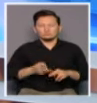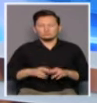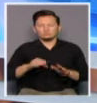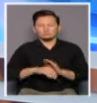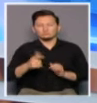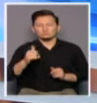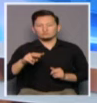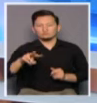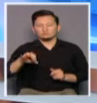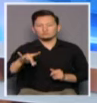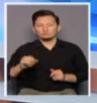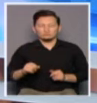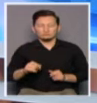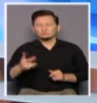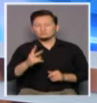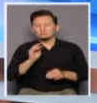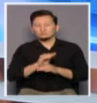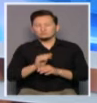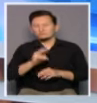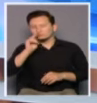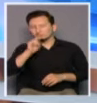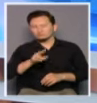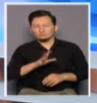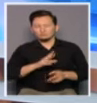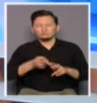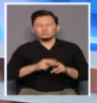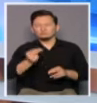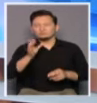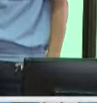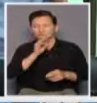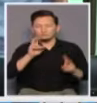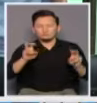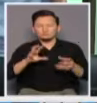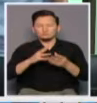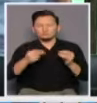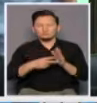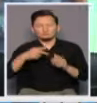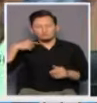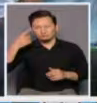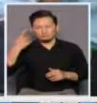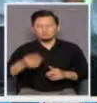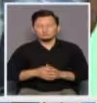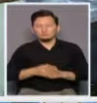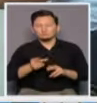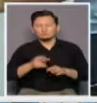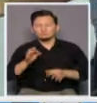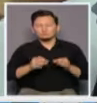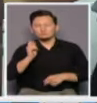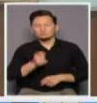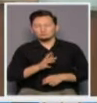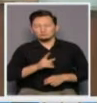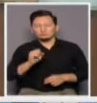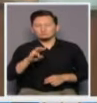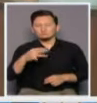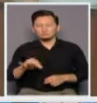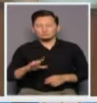предприятия Гульмиры Ажраевой, обвиняющихся в присвоении веренного чужого имущества в особо крупном размере. Приговором суда Андрей Ташлыков